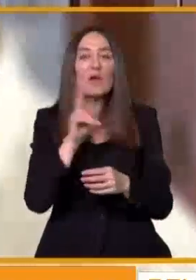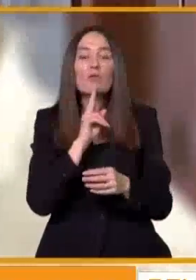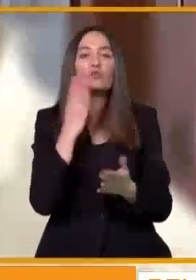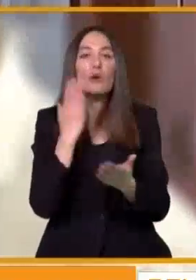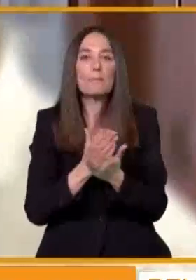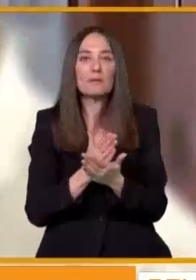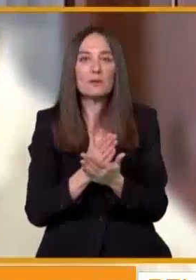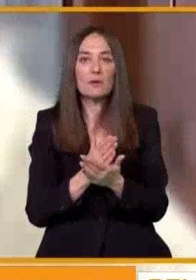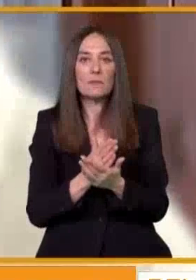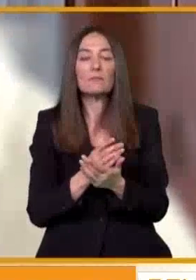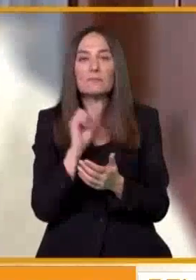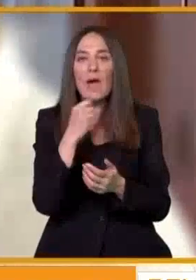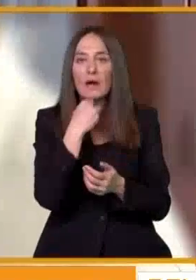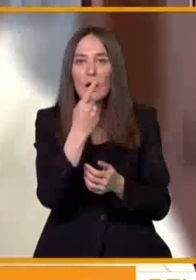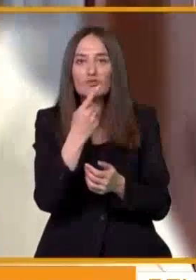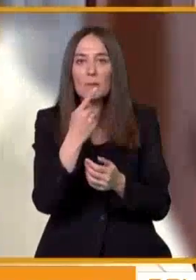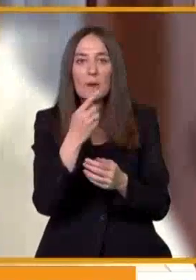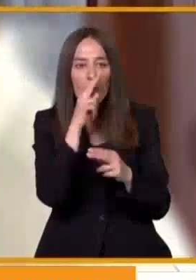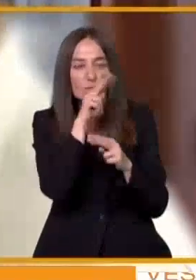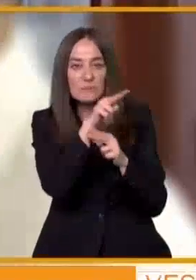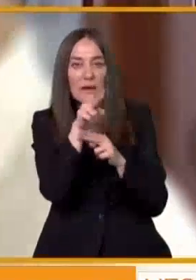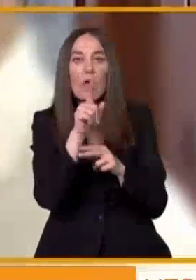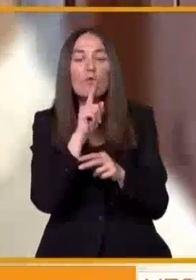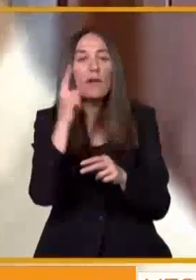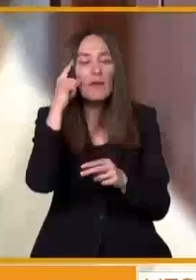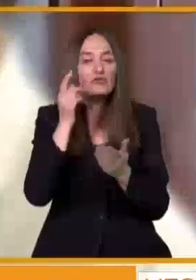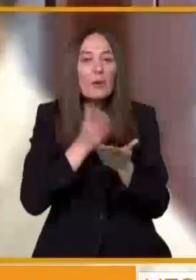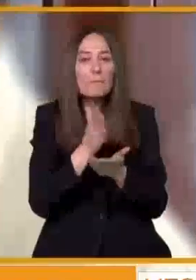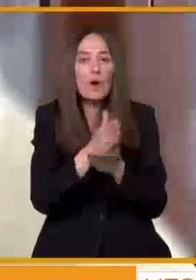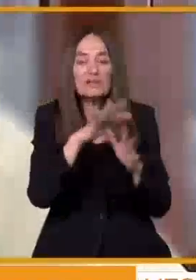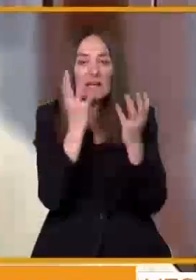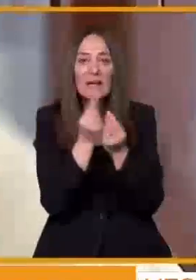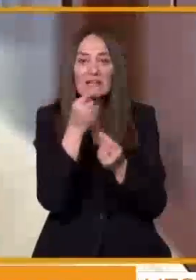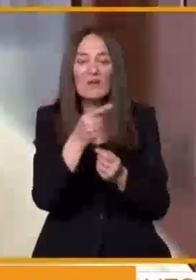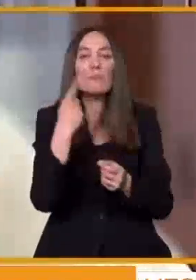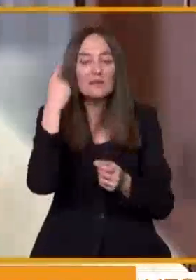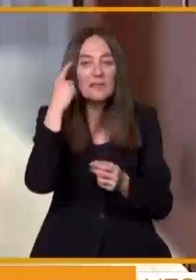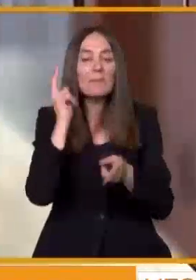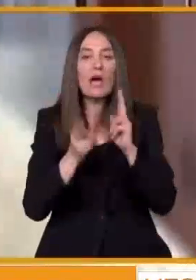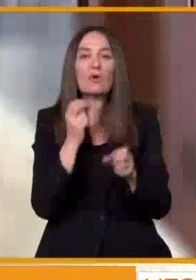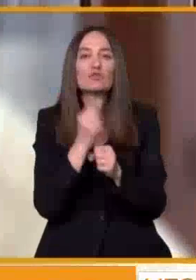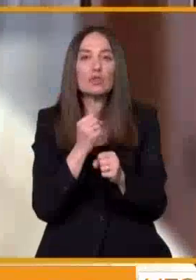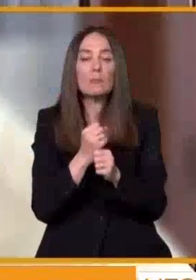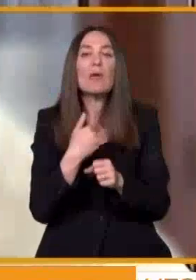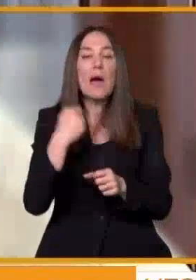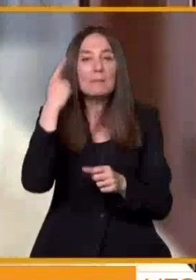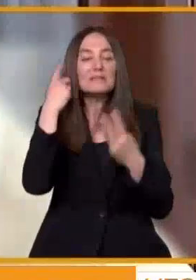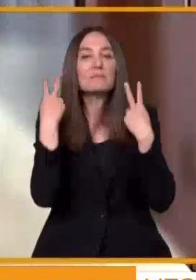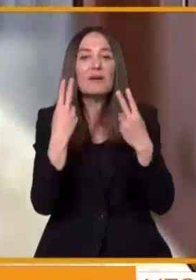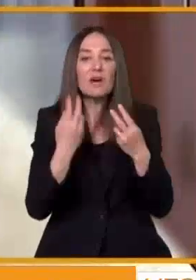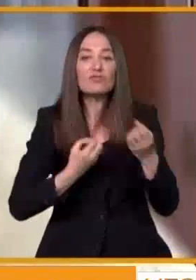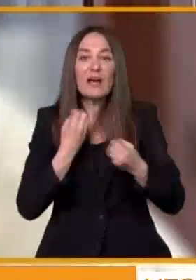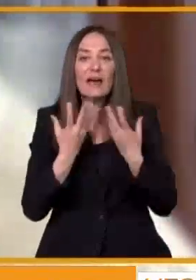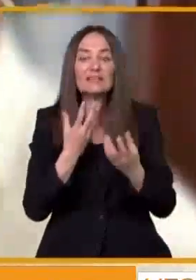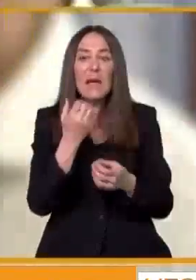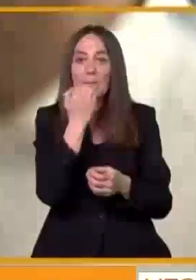biti, da kažem, usmerenje na koji način prolazimo kroz sve ovo. Sve ove znamo kako ćemo da uradimo, ali mislim da je važna reakcija